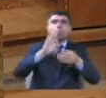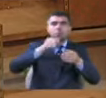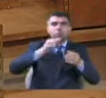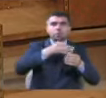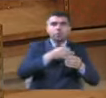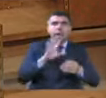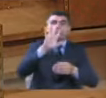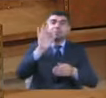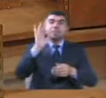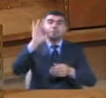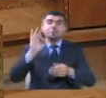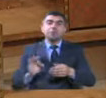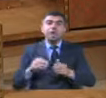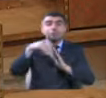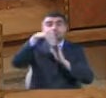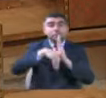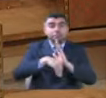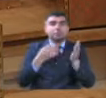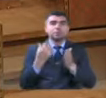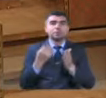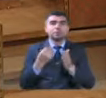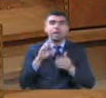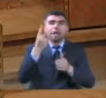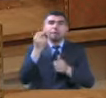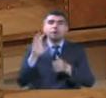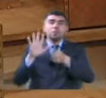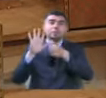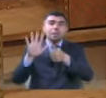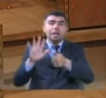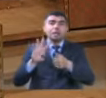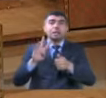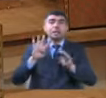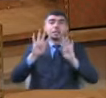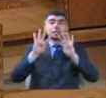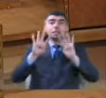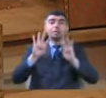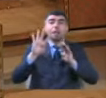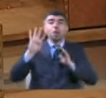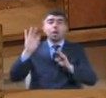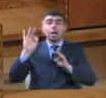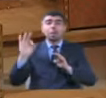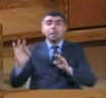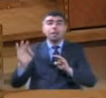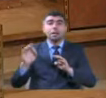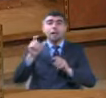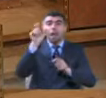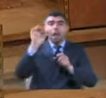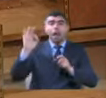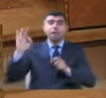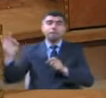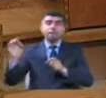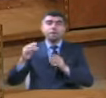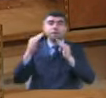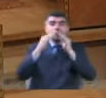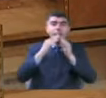السكني إلى 50% في 2016، تم خفض هذا العجز من 840 تم خفض هذا العجز من 840 ألف وحدة